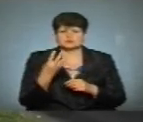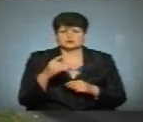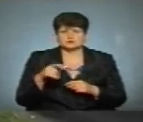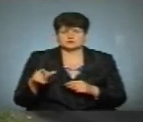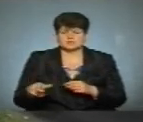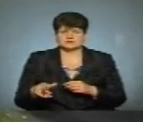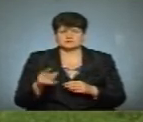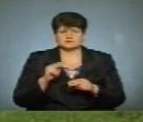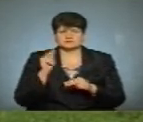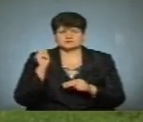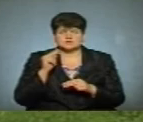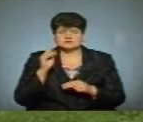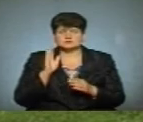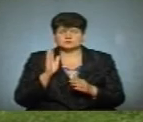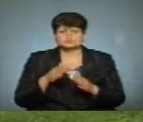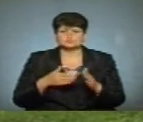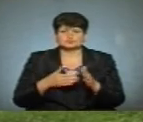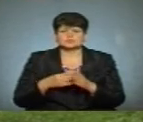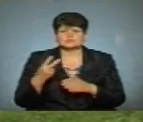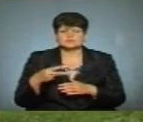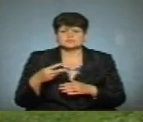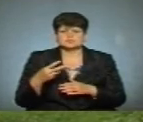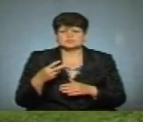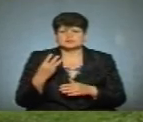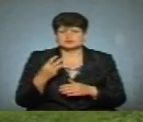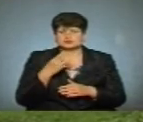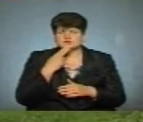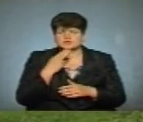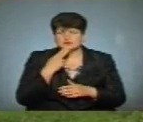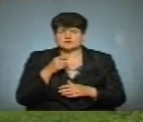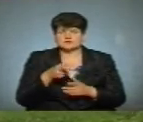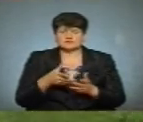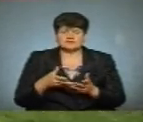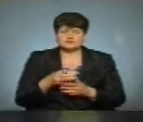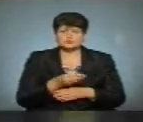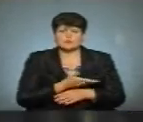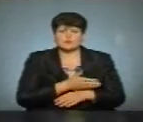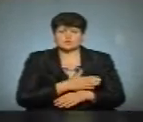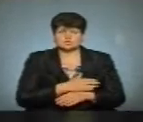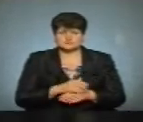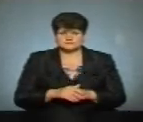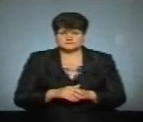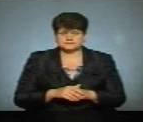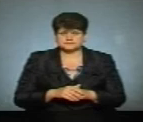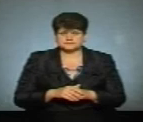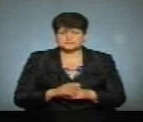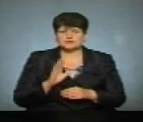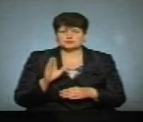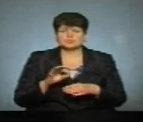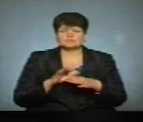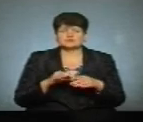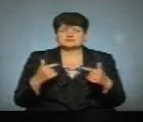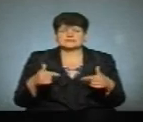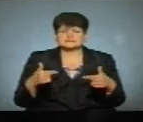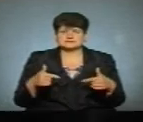до 23 червня. Його фінансує Польща за програмою «UALED з Європою». Буде здійснюватися екзамен,